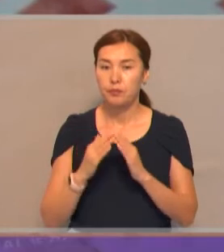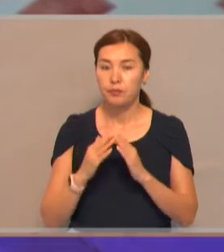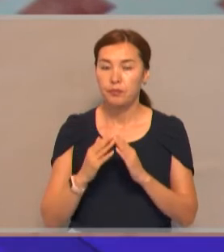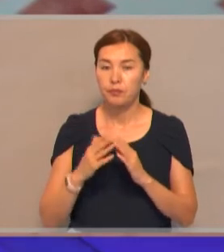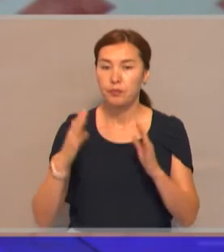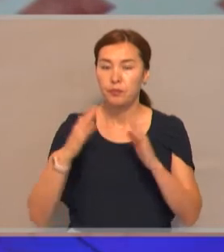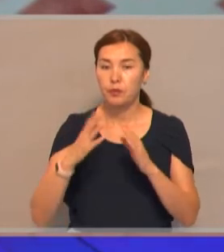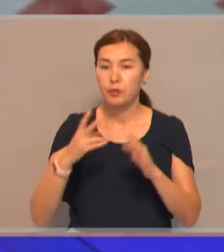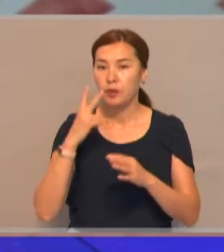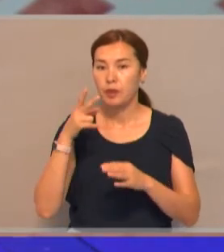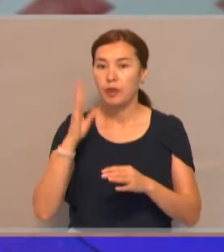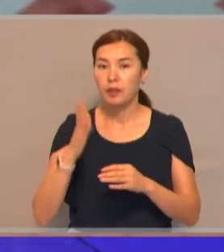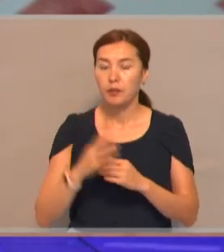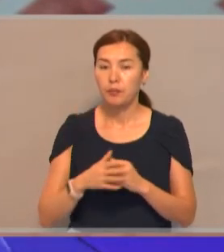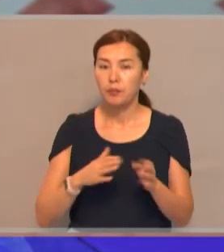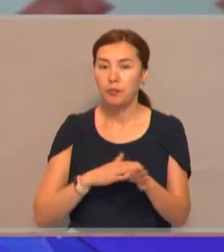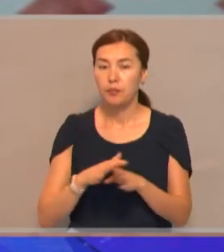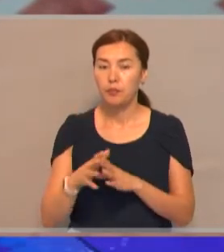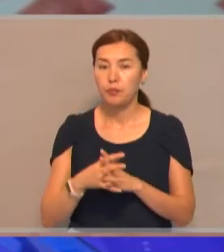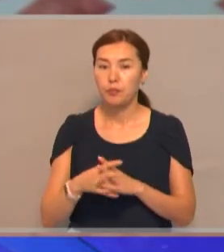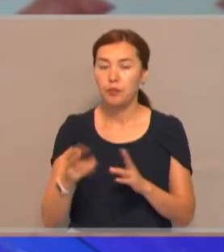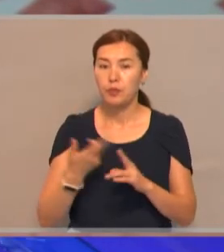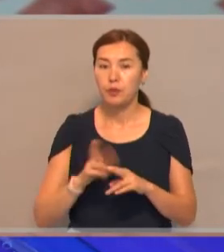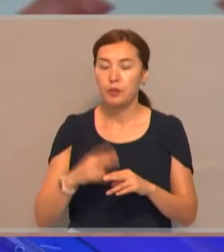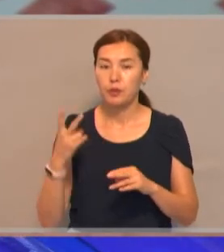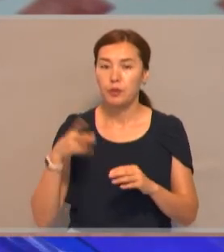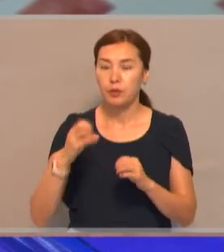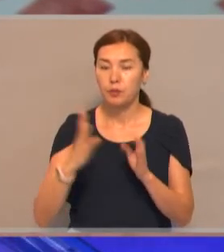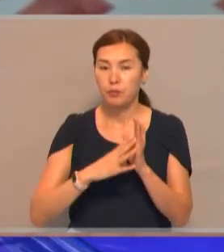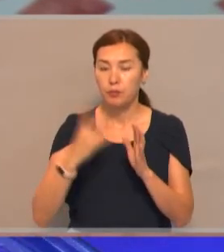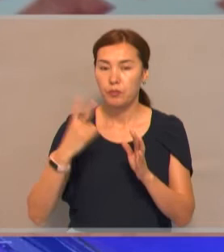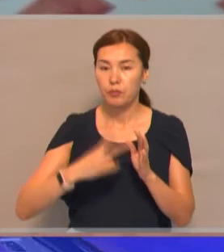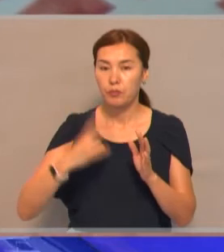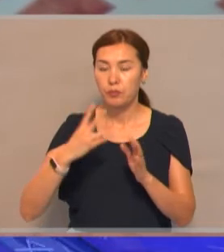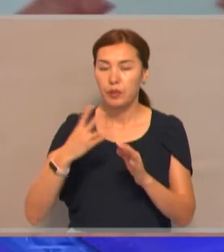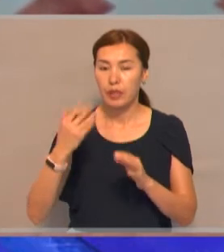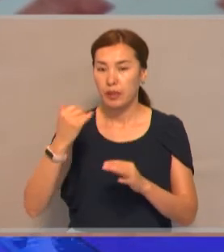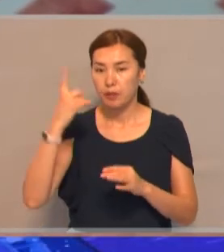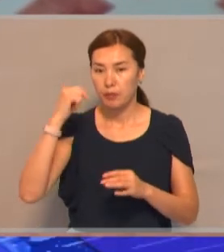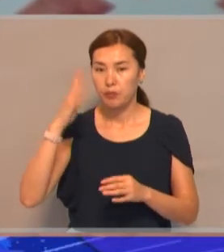Үйлердің крышасын бәрін қарап шығыңыздар, полный. Сосын 2019-да, 20-да, мына